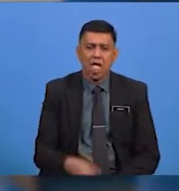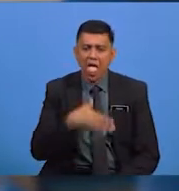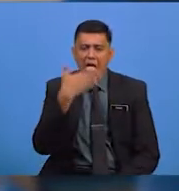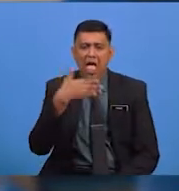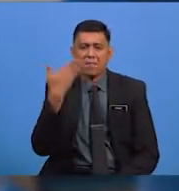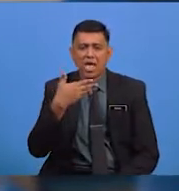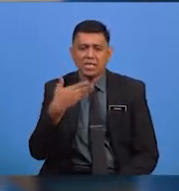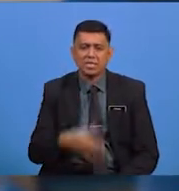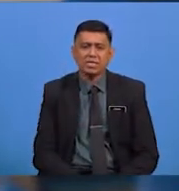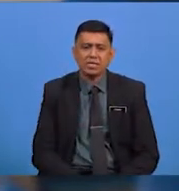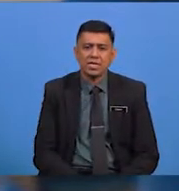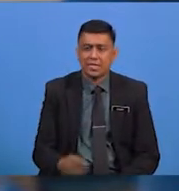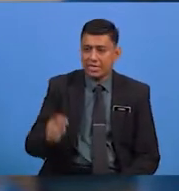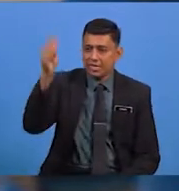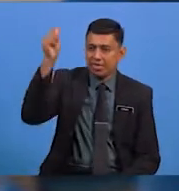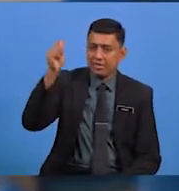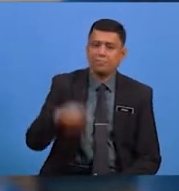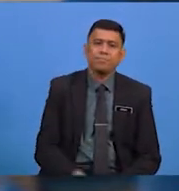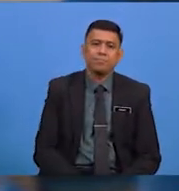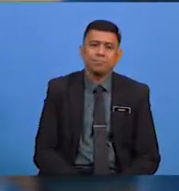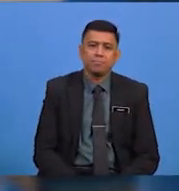pedas, tinggi,